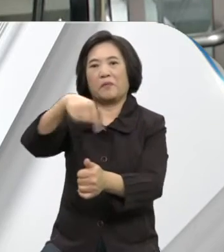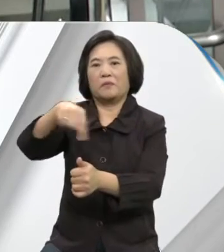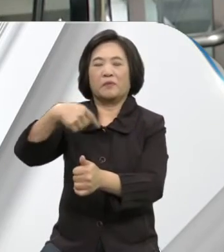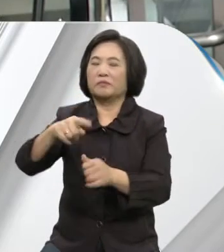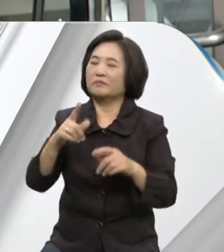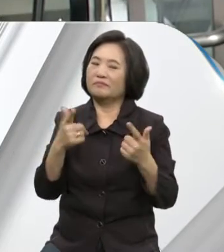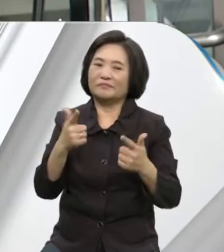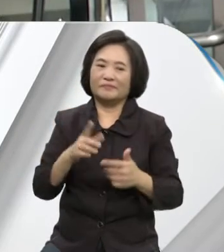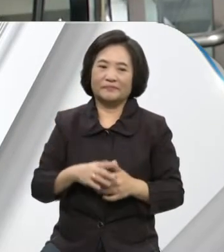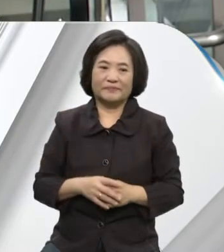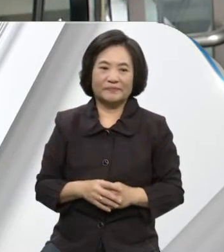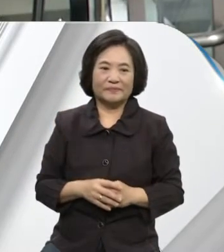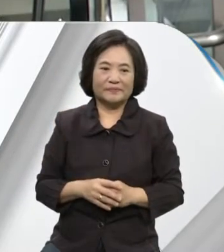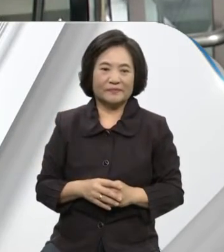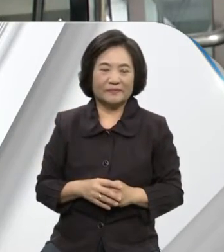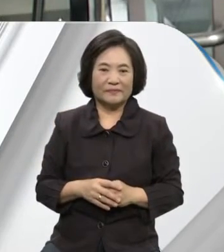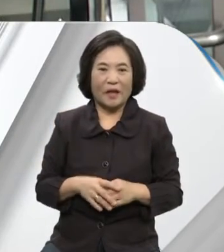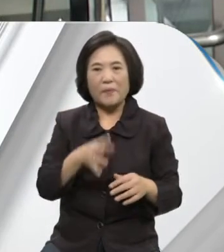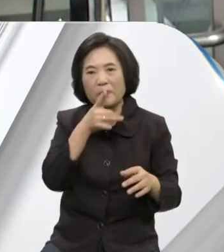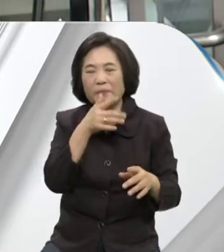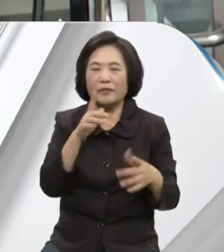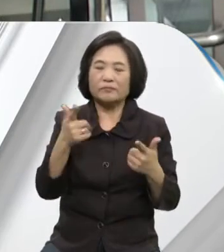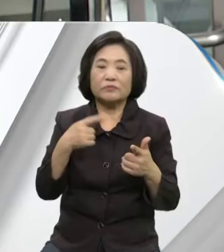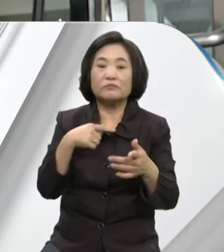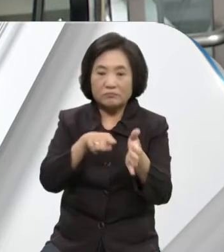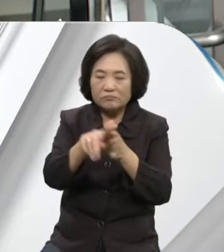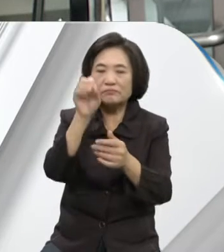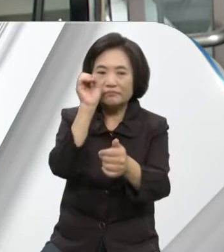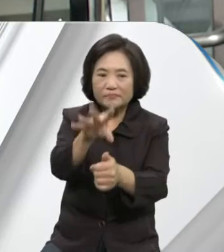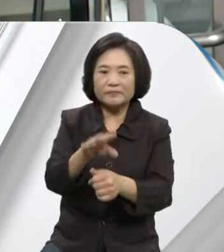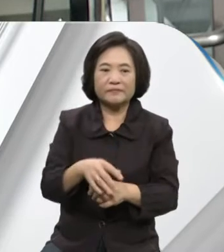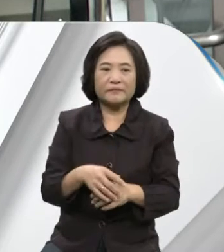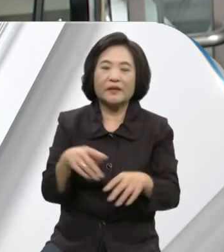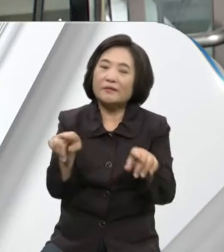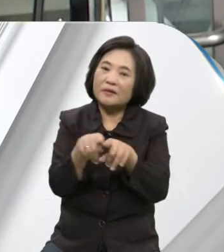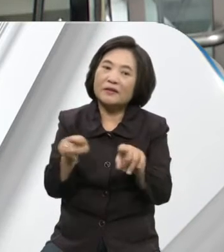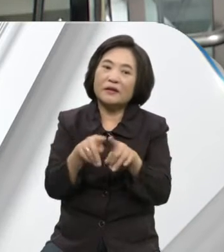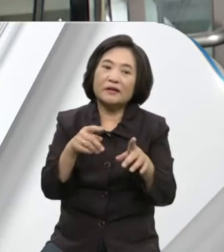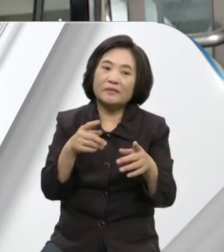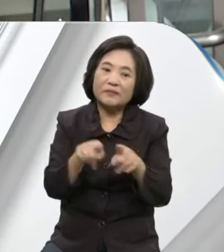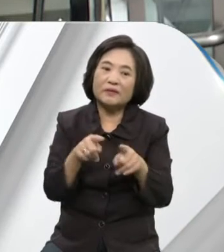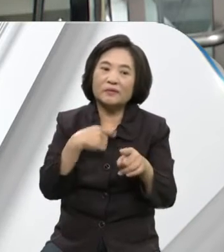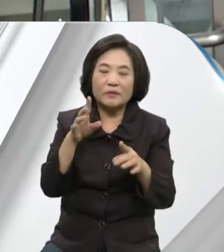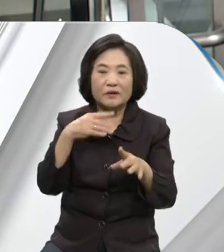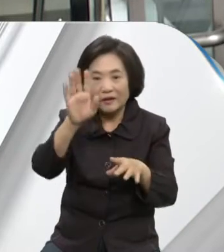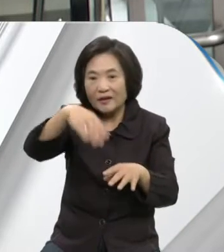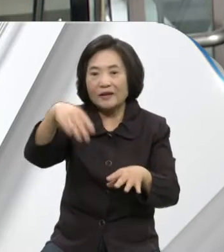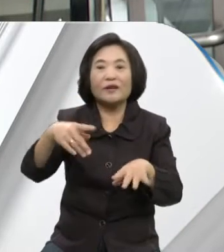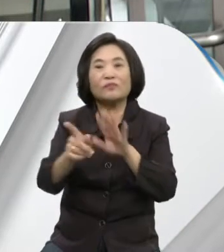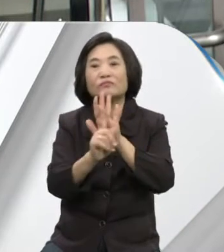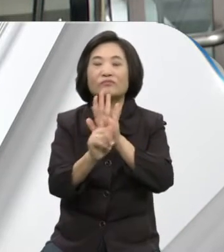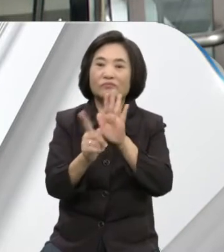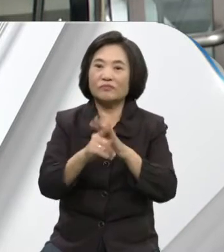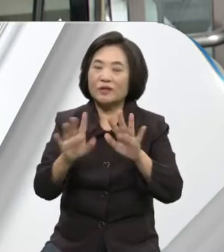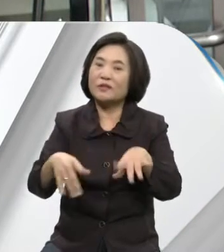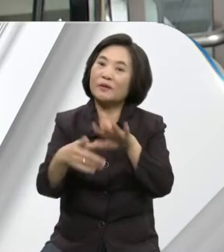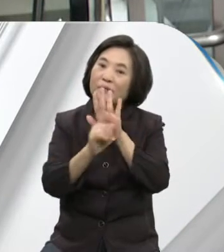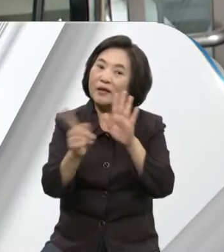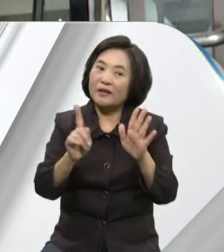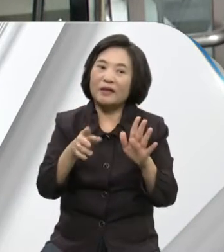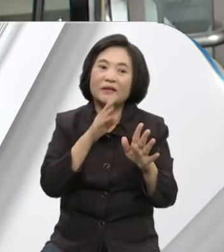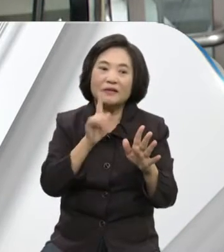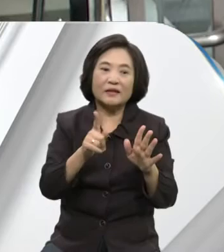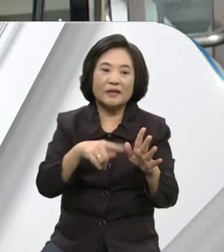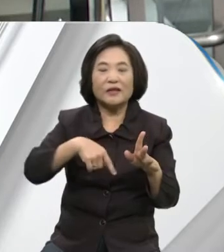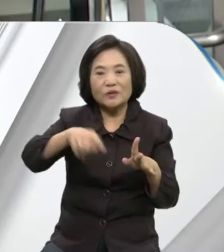嘿，搞讲哎呀，伊们用法咯，无我都直接跟人讲，就像平常跟人讲，来啊，我们来做戏出，今天要做戏